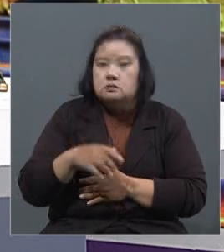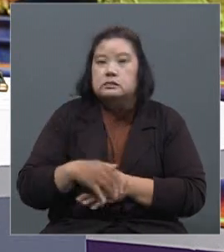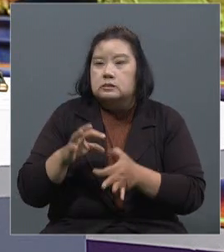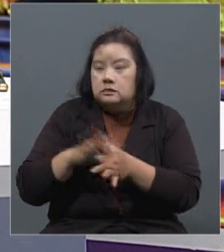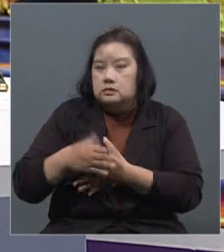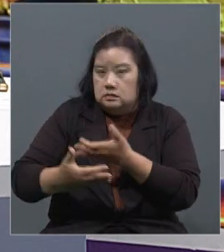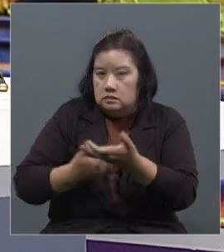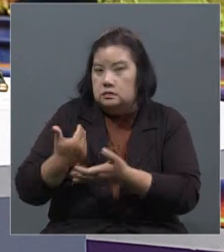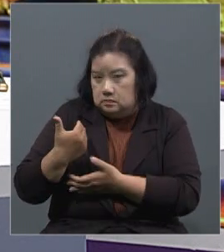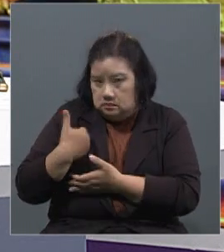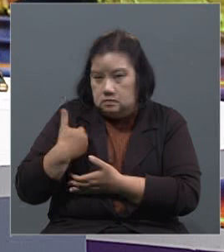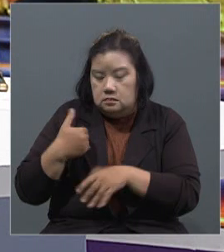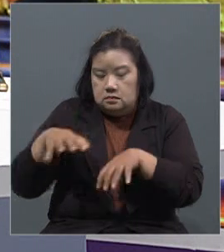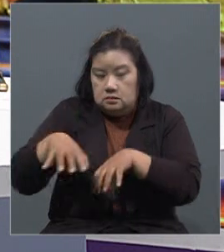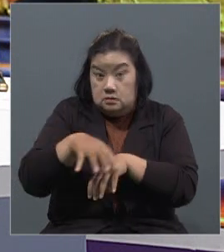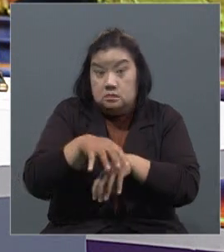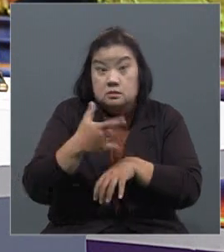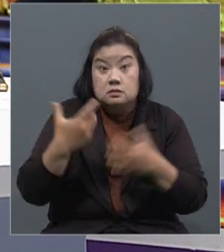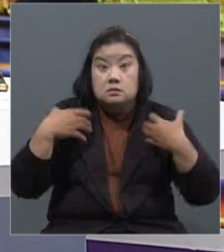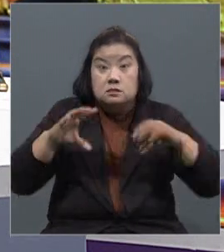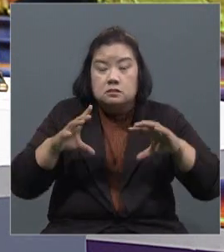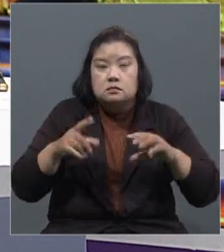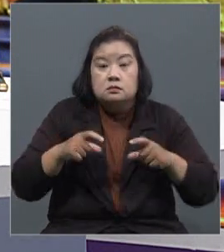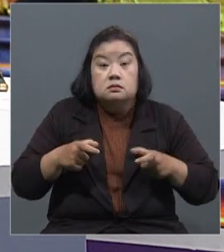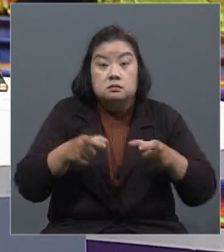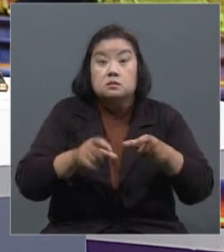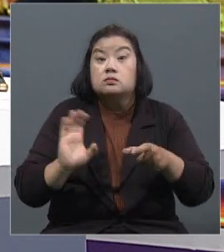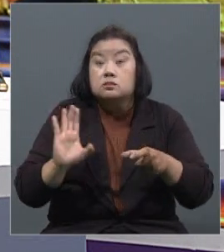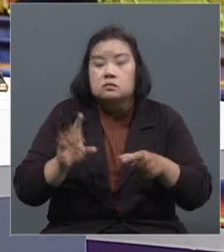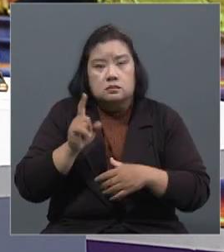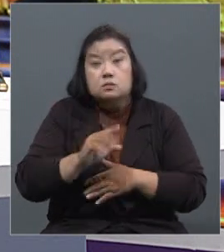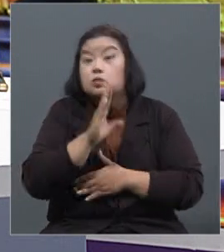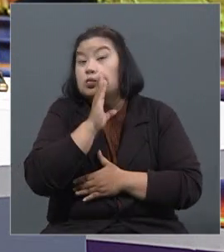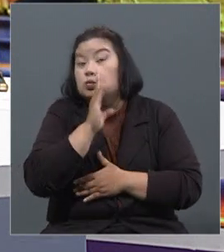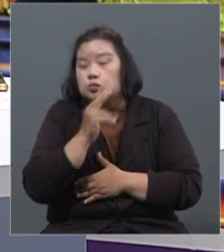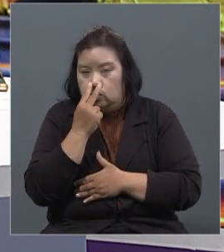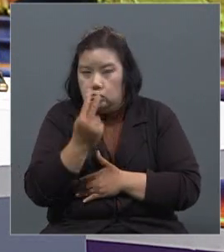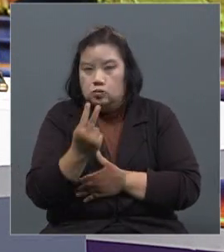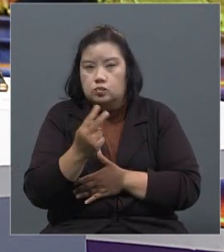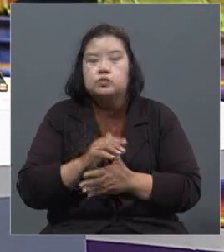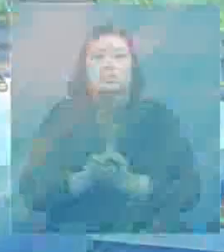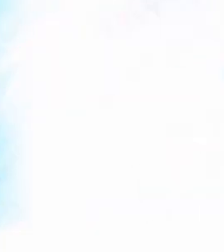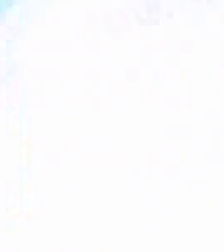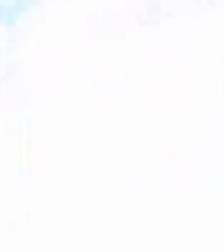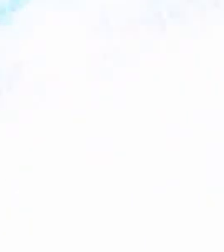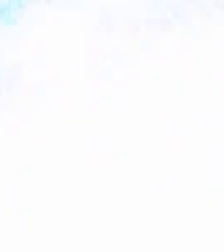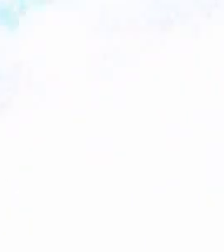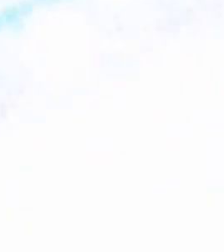ทำธุรกิจ10หน่วยงานไม่ต้องยื่นเอกสารนิติบุคคลแล้วนะคะชัวร์หรือมั่วนิ่มไปตรวจสอบกันค่ะ